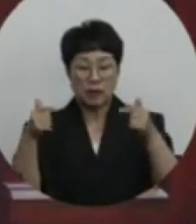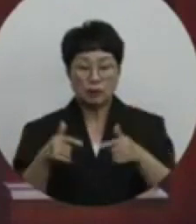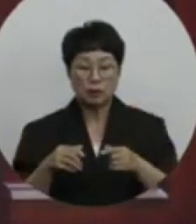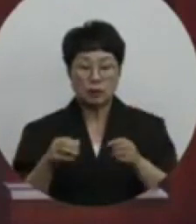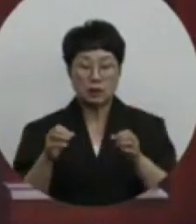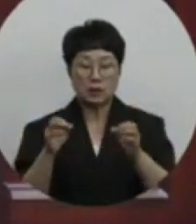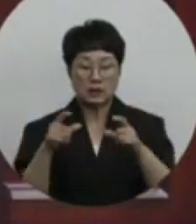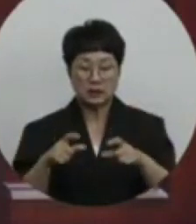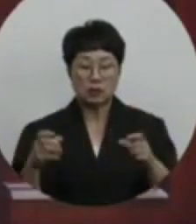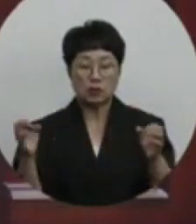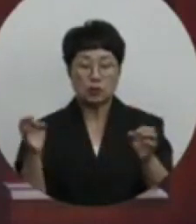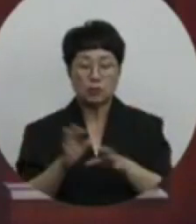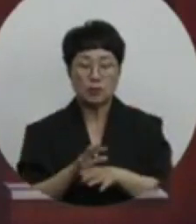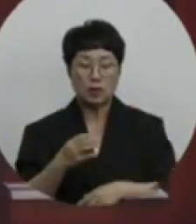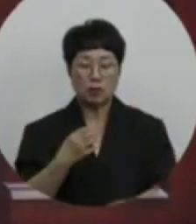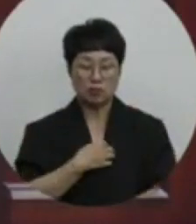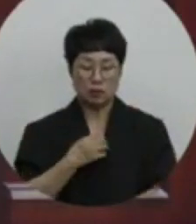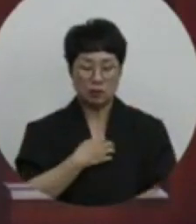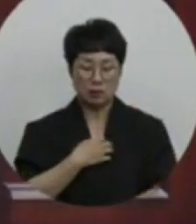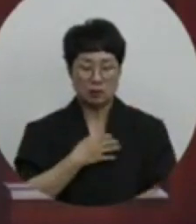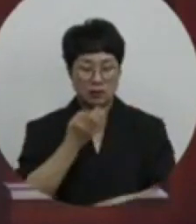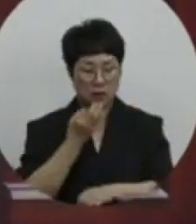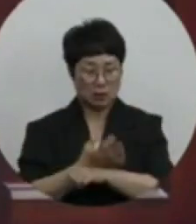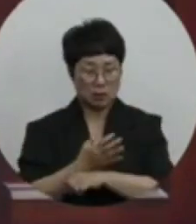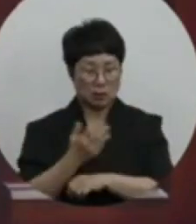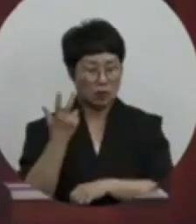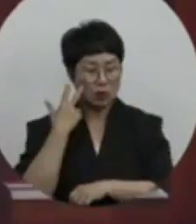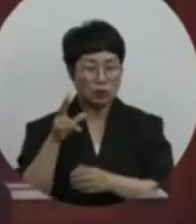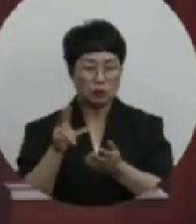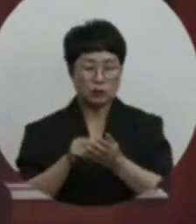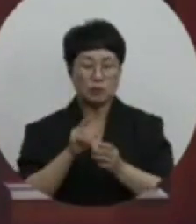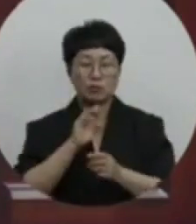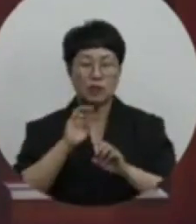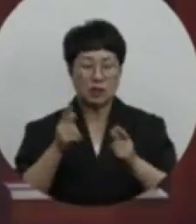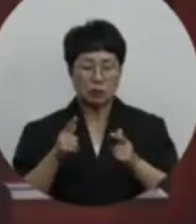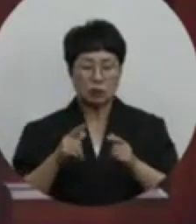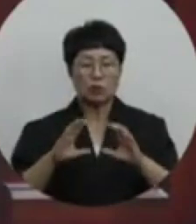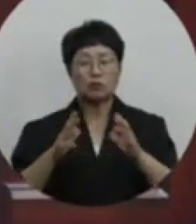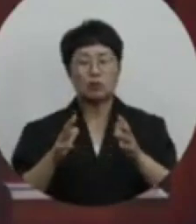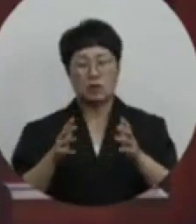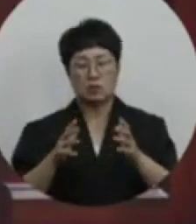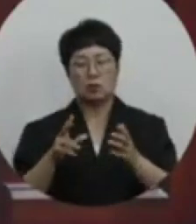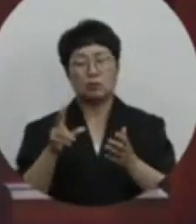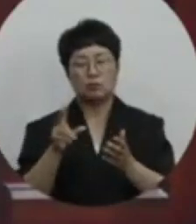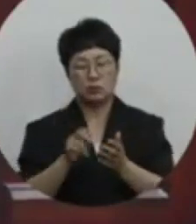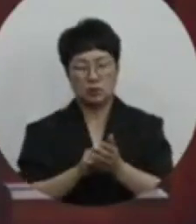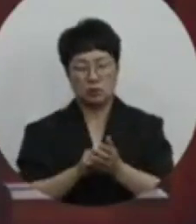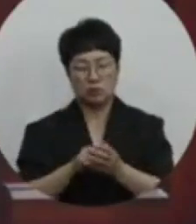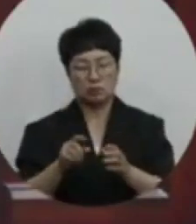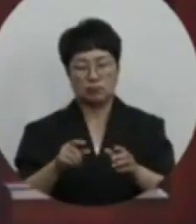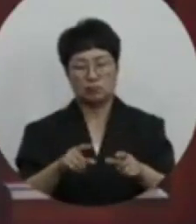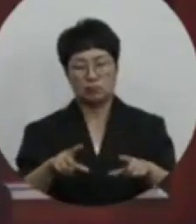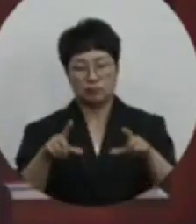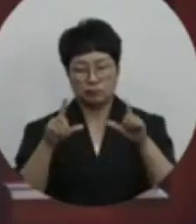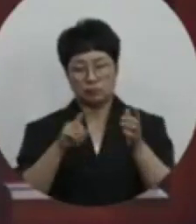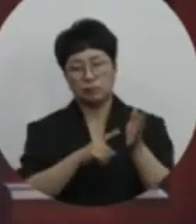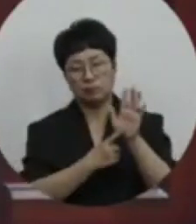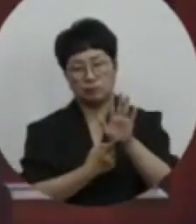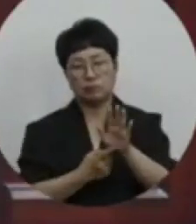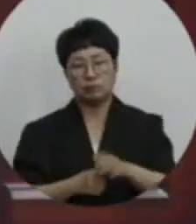소멸의 위기는 단순히 우리 여주시만의 문제가 아닌 국가적 차원의 문제로 대두되고